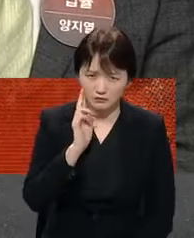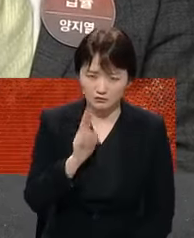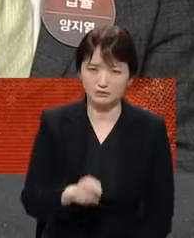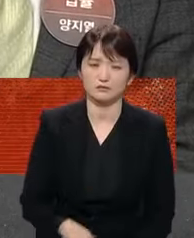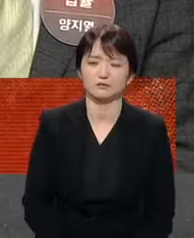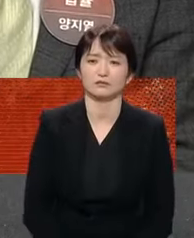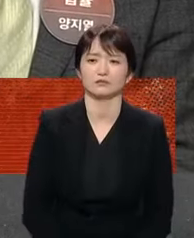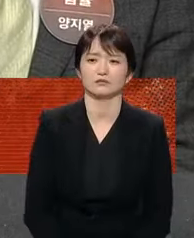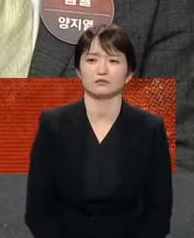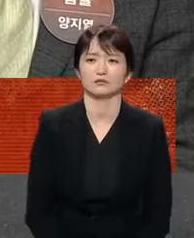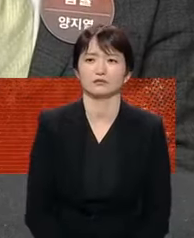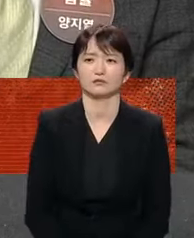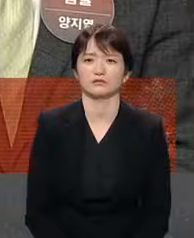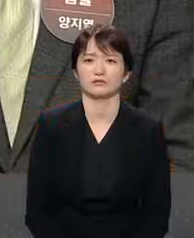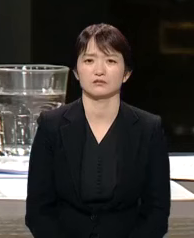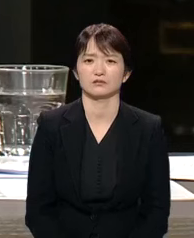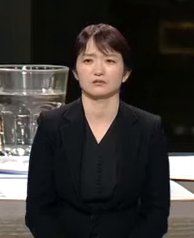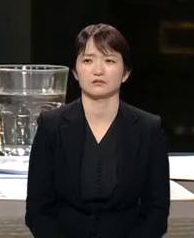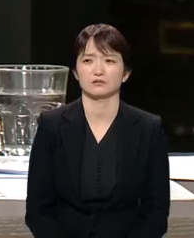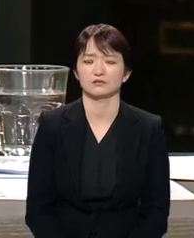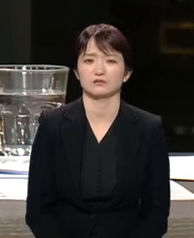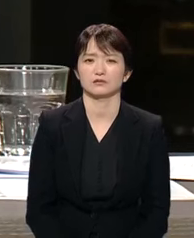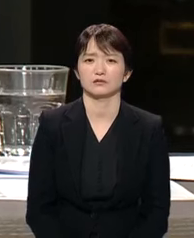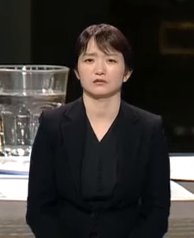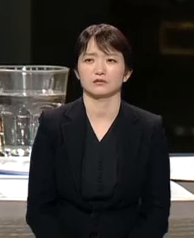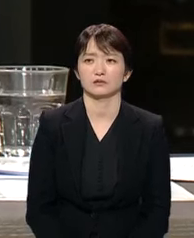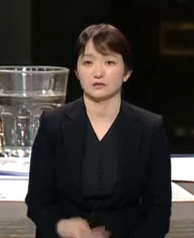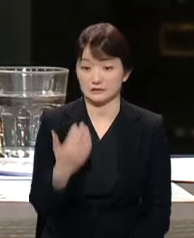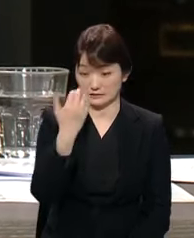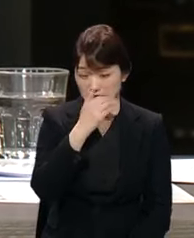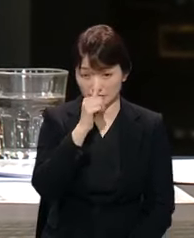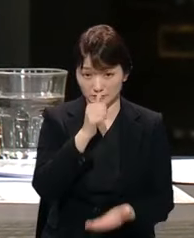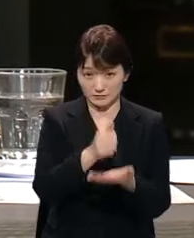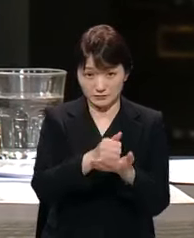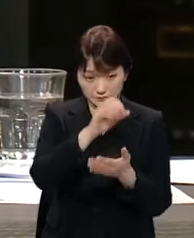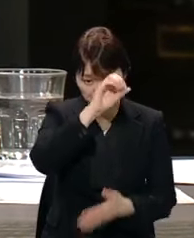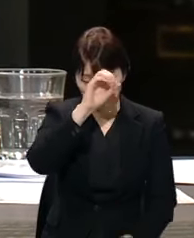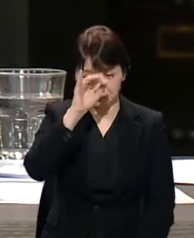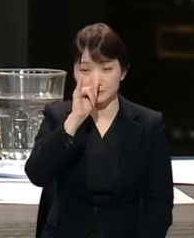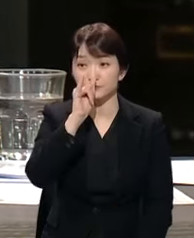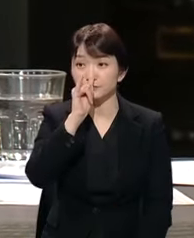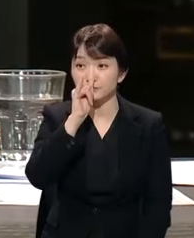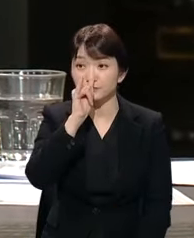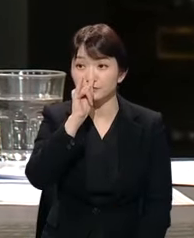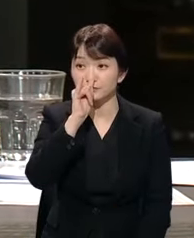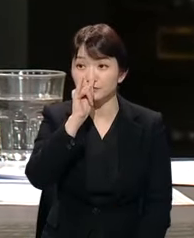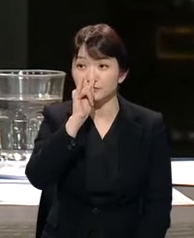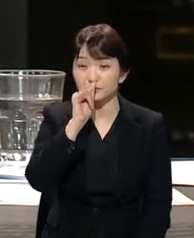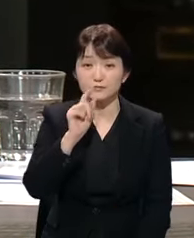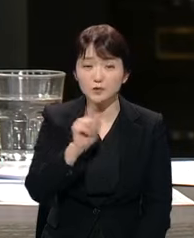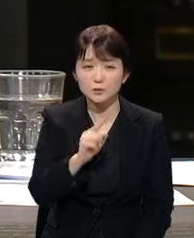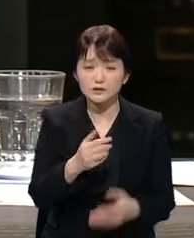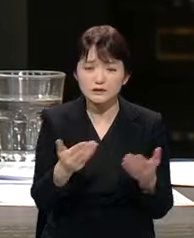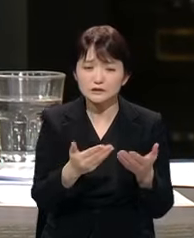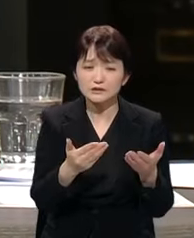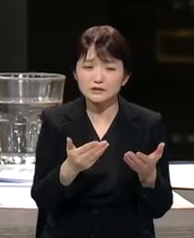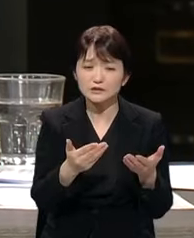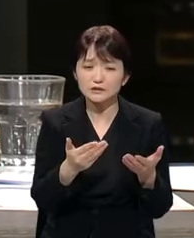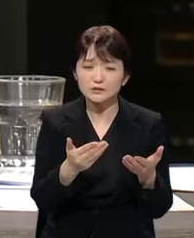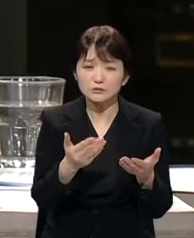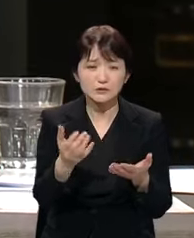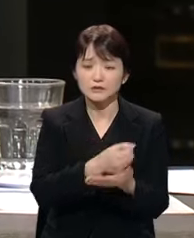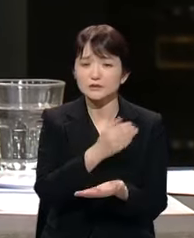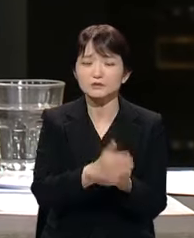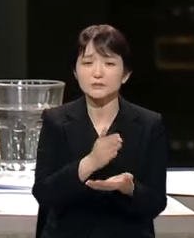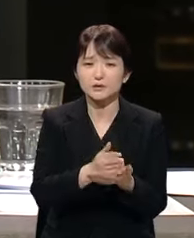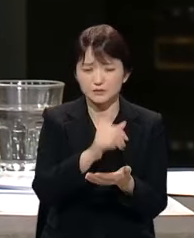상황이죠. 자, 교수님 뭐 성범죄 전과가 있는 사람들이라고 뭐 어떤 직업도 갖지 말고 평생을